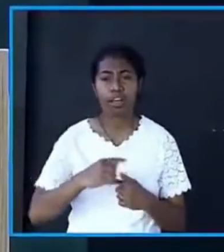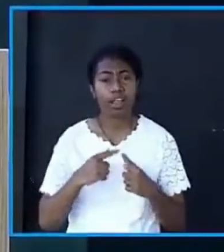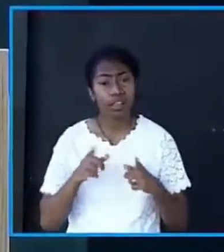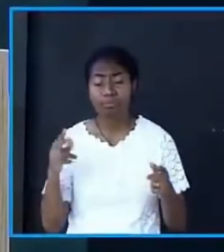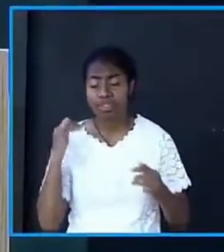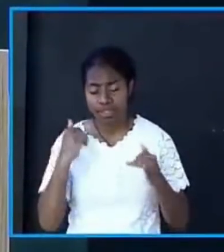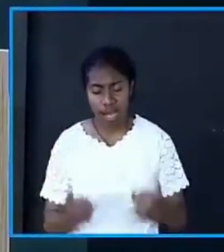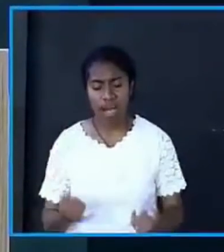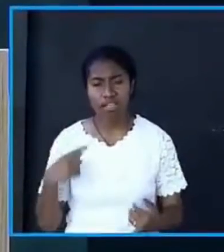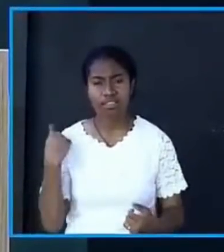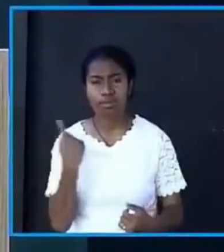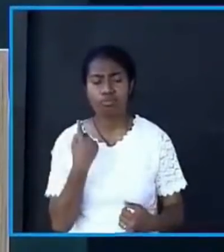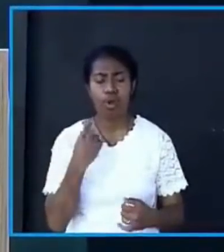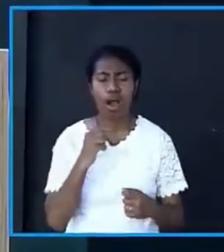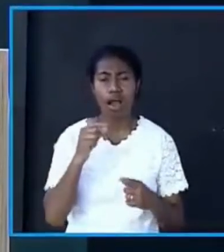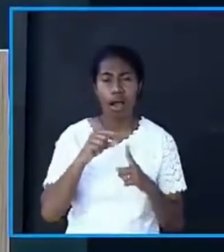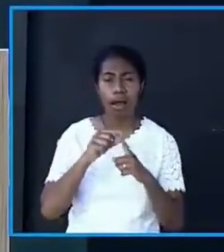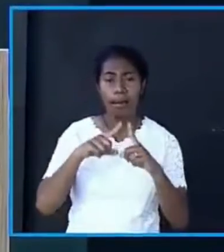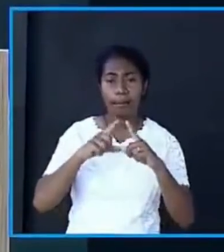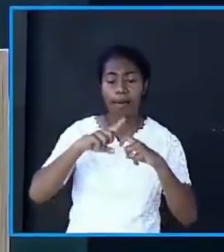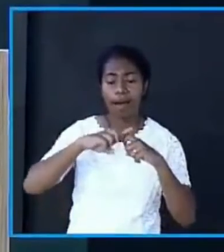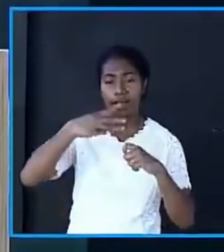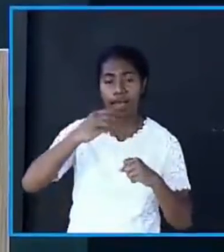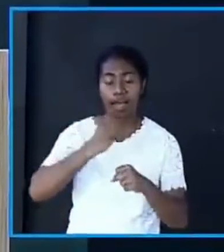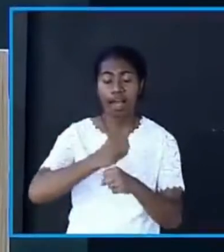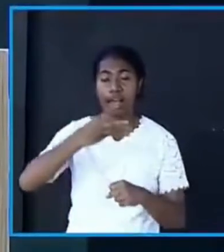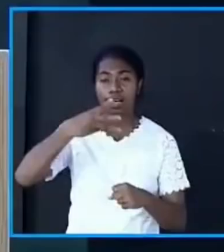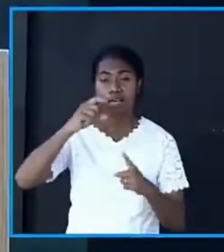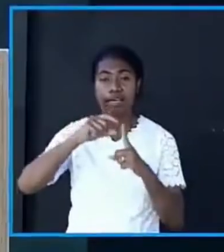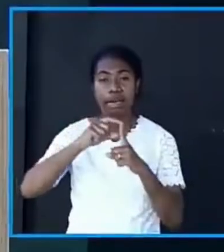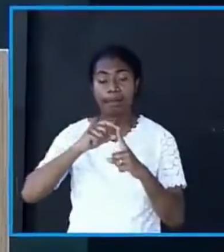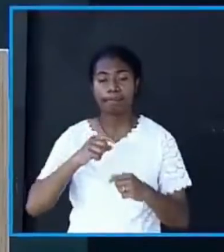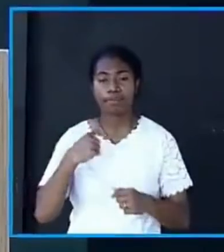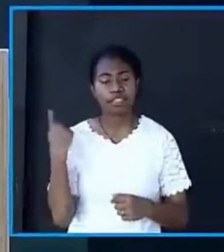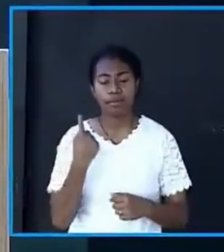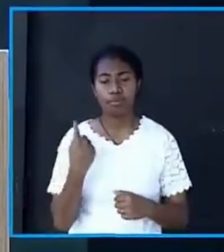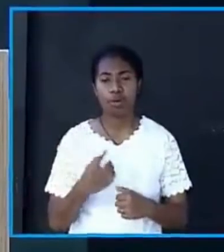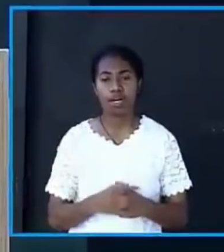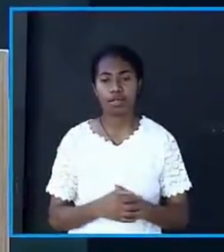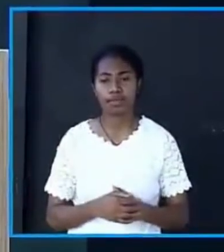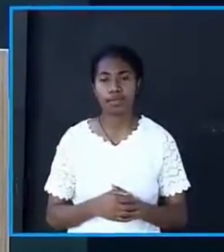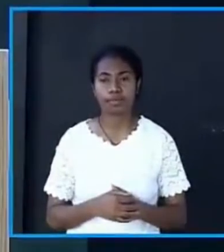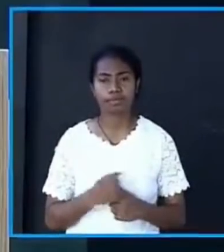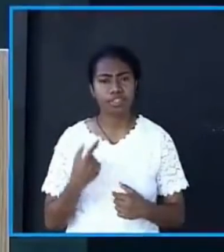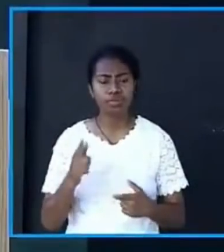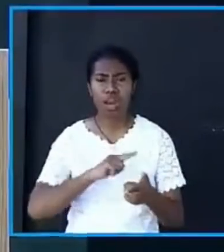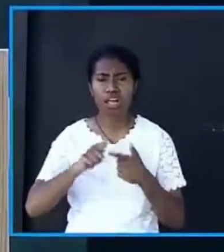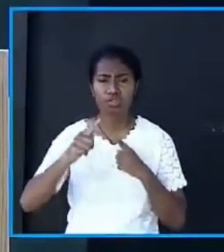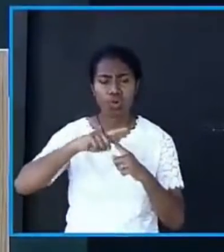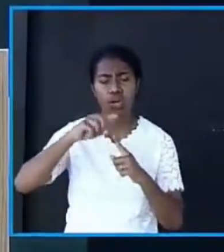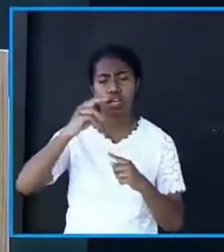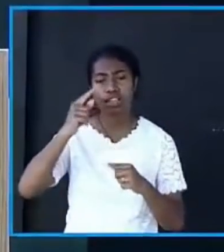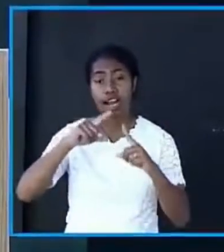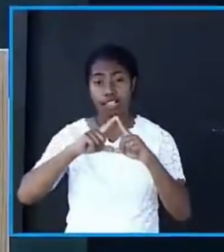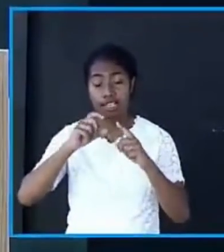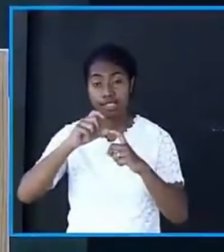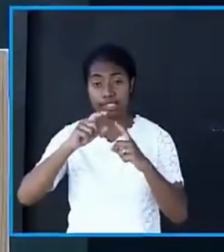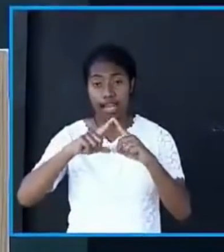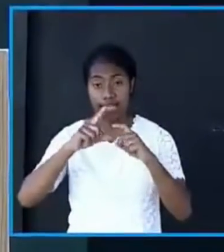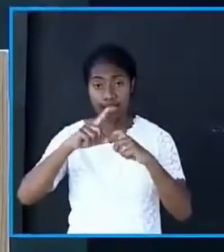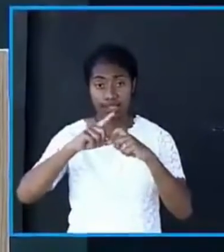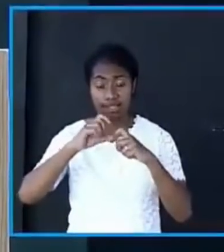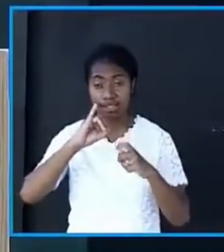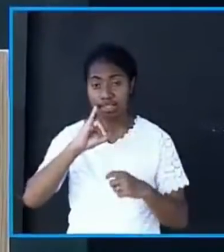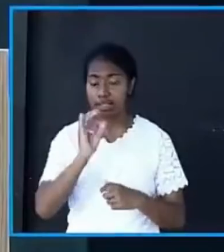uber Hai tetap mau jual tiket secara manual di situ orang semua sudah transaksi langsung Hai